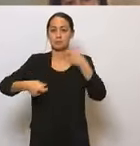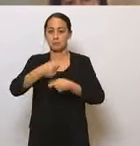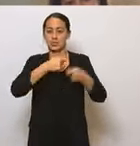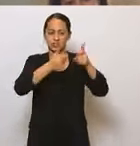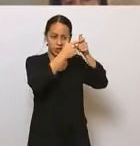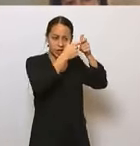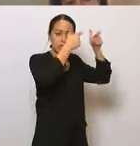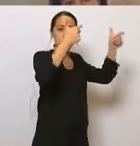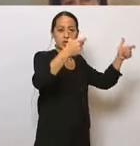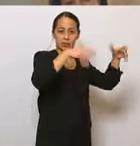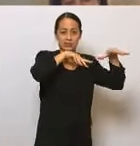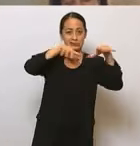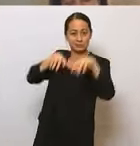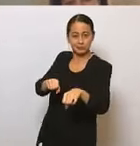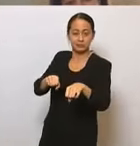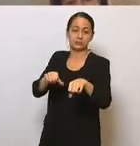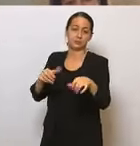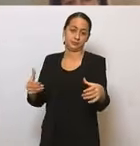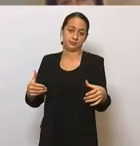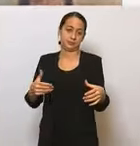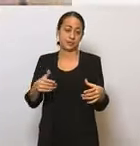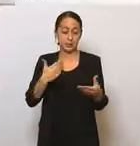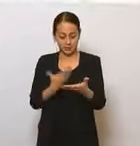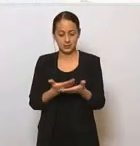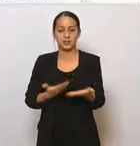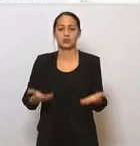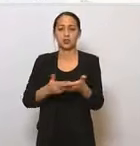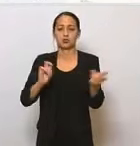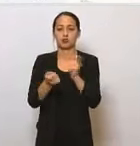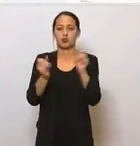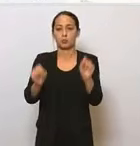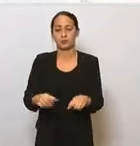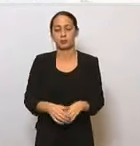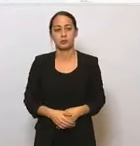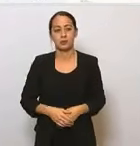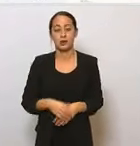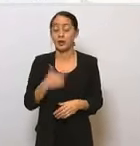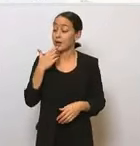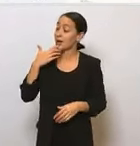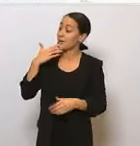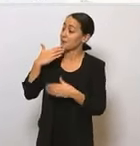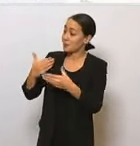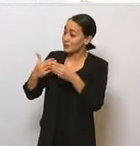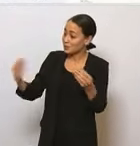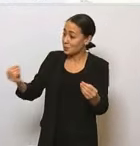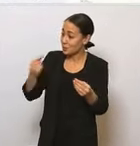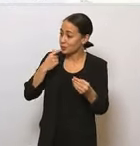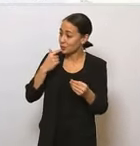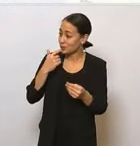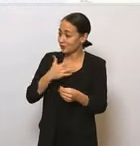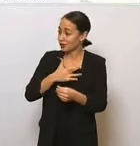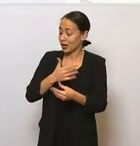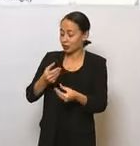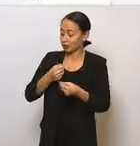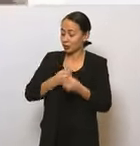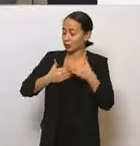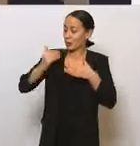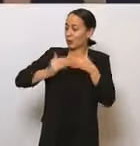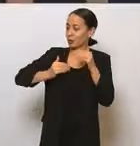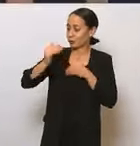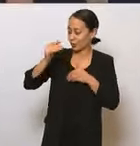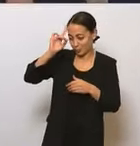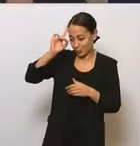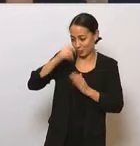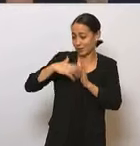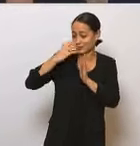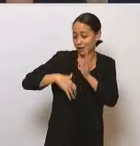grandes entreprises mondiaux. Merci beaucoup. Vous remplissez mon cœur de bonheur parce qu'une des conclusions majeures de notre rapport pour